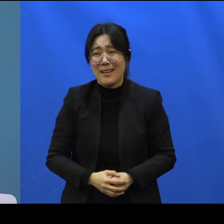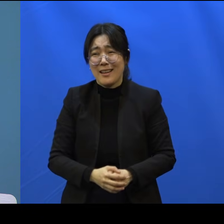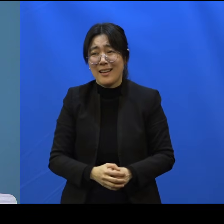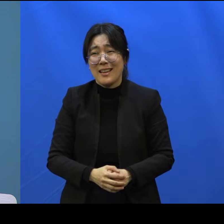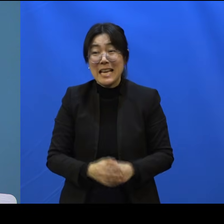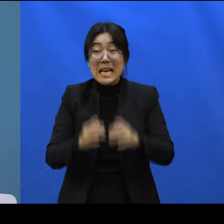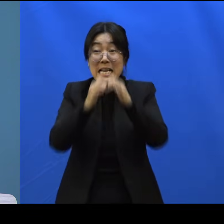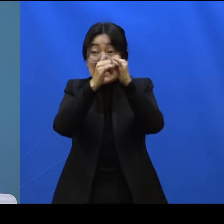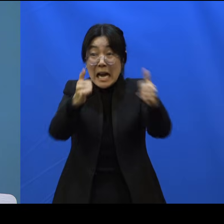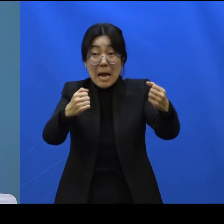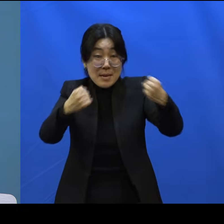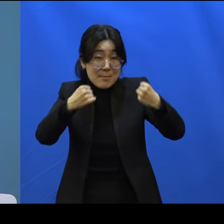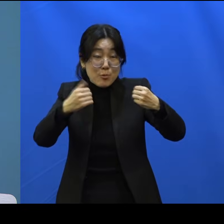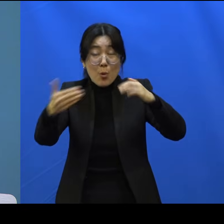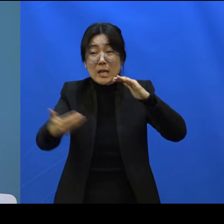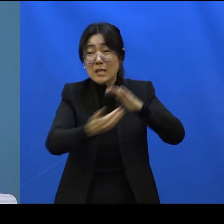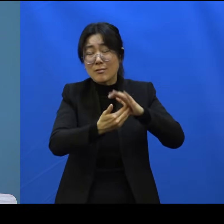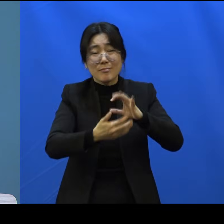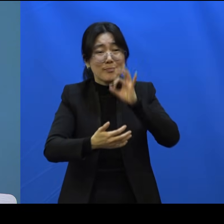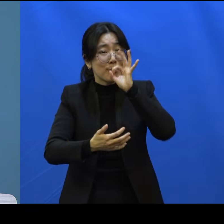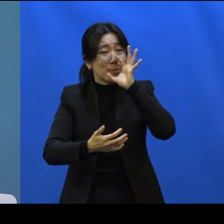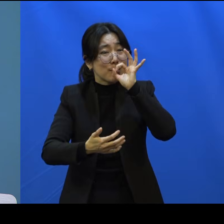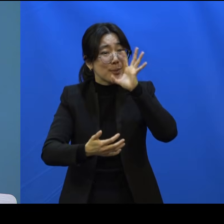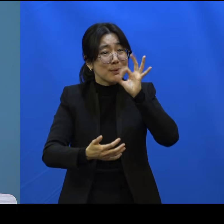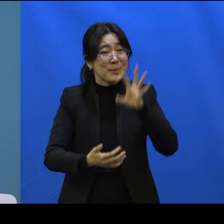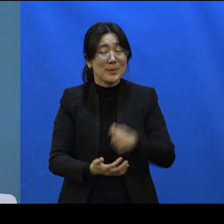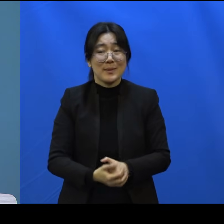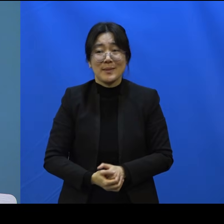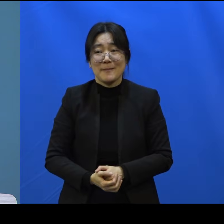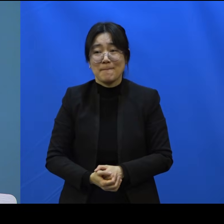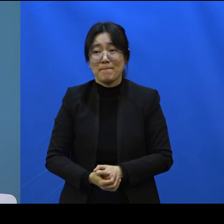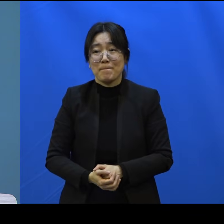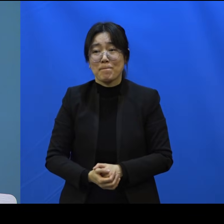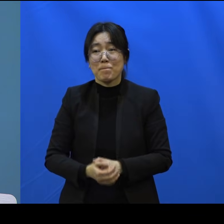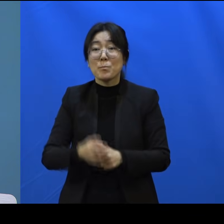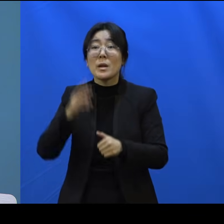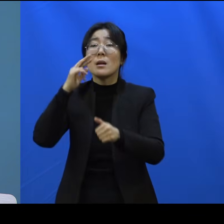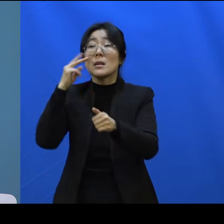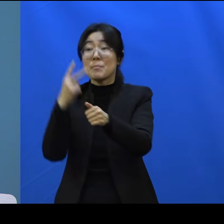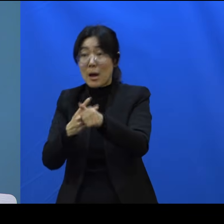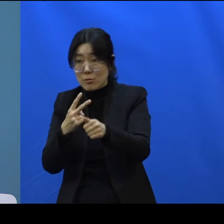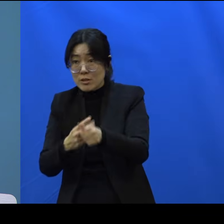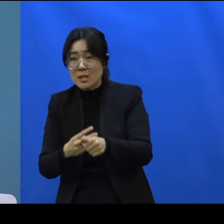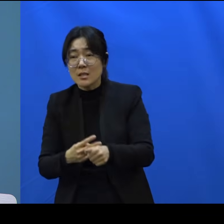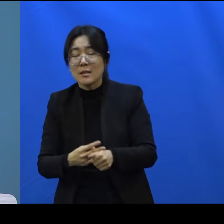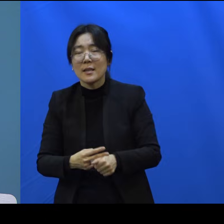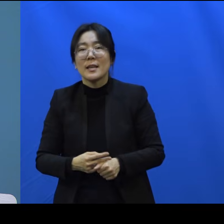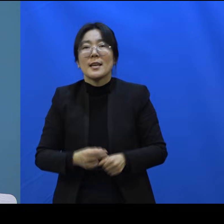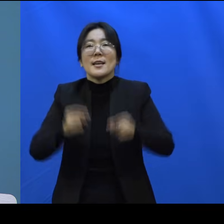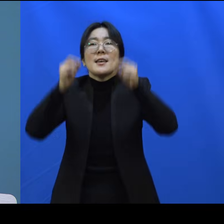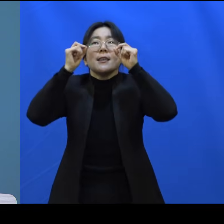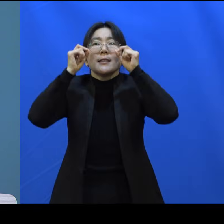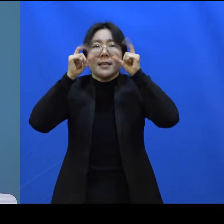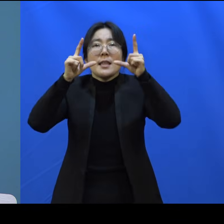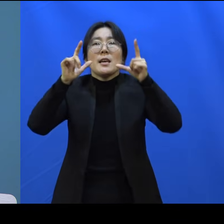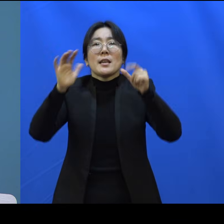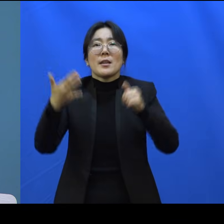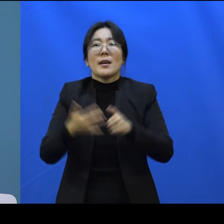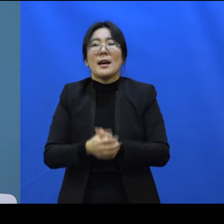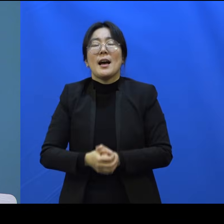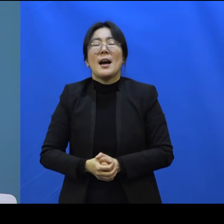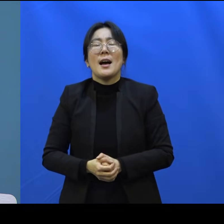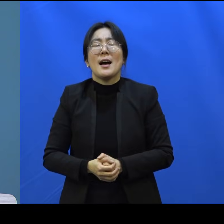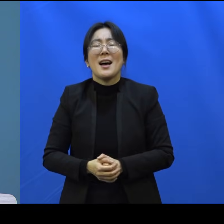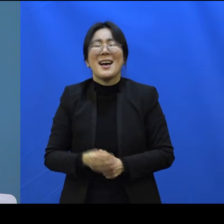그죠? 그러니까 결국은 이 은혜를 받은 바울은 진실해지는 겁니다. 진실해. 뭐 숨길 것도 없고, 뭐 폼 잡을 것도